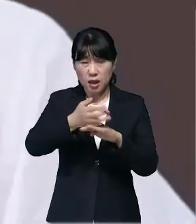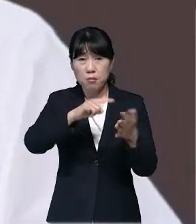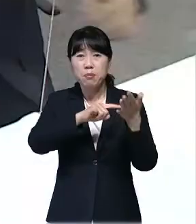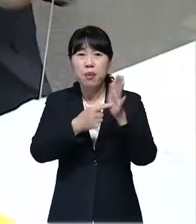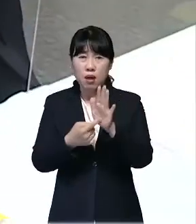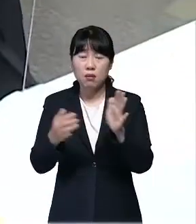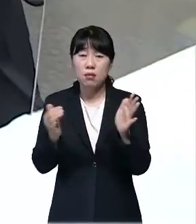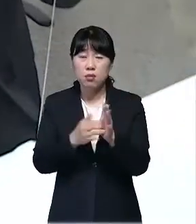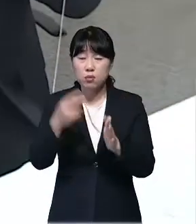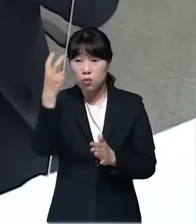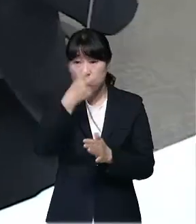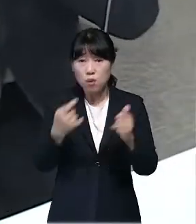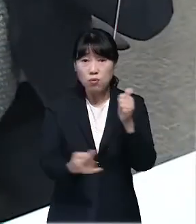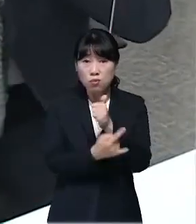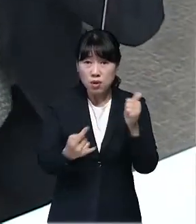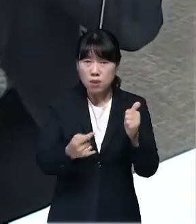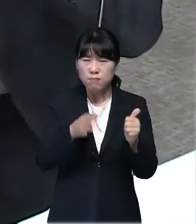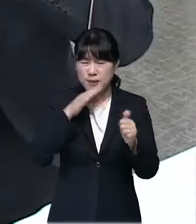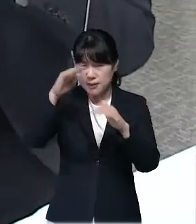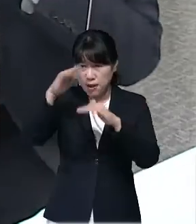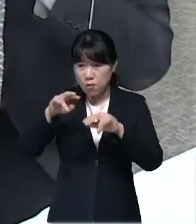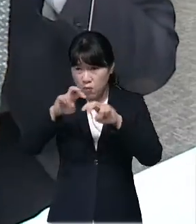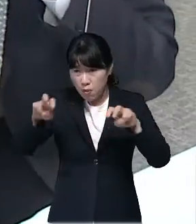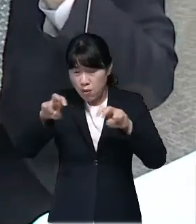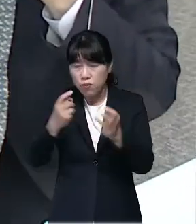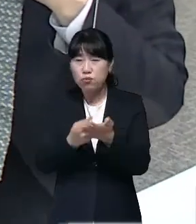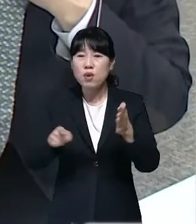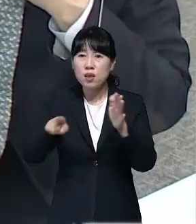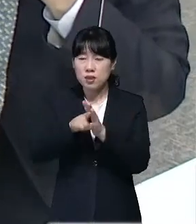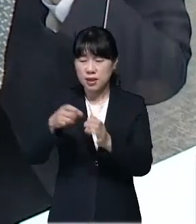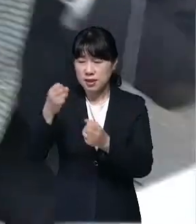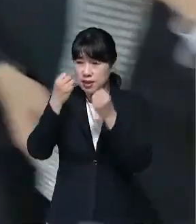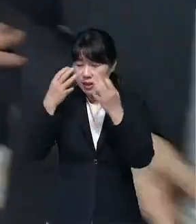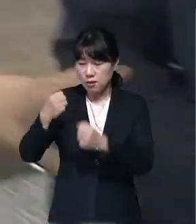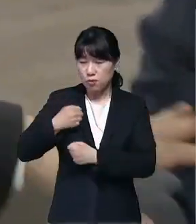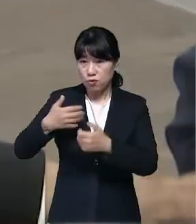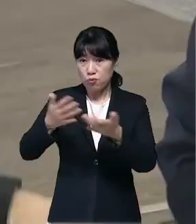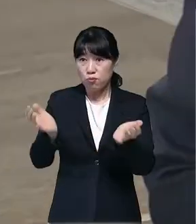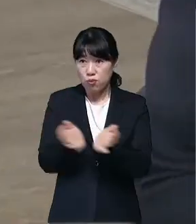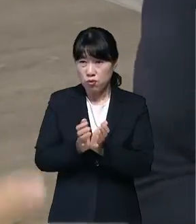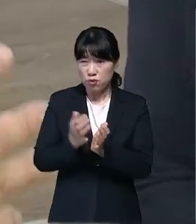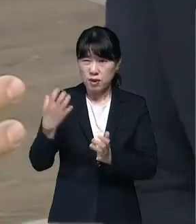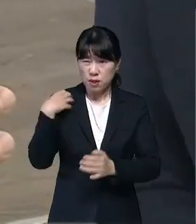조사위는 진실 규명을 위해서는 신군부 고위층의 양심 고백이 중요하다고